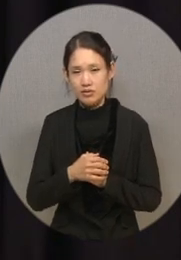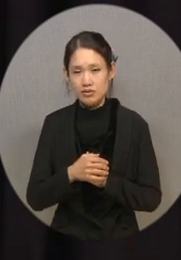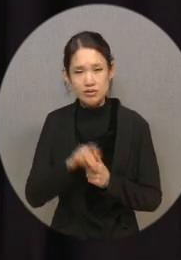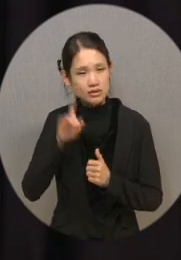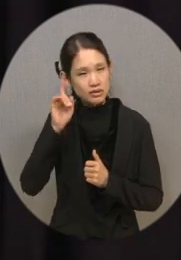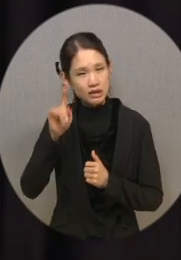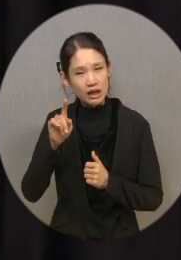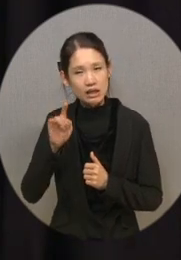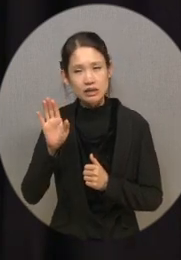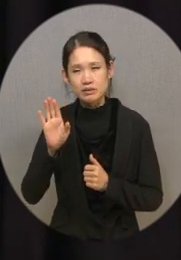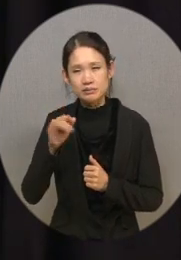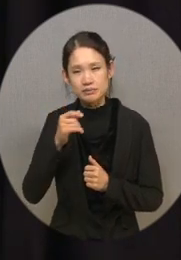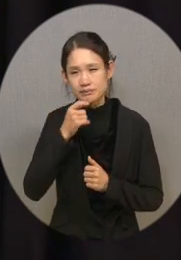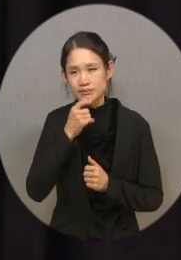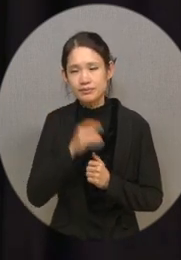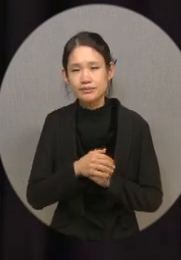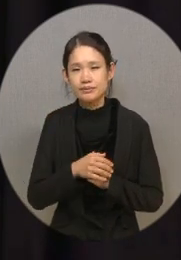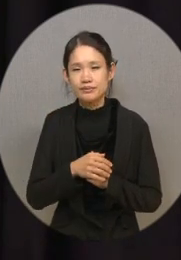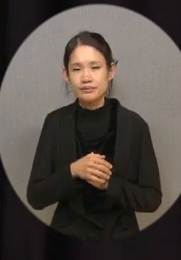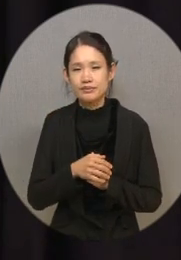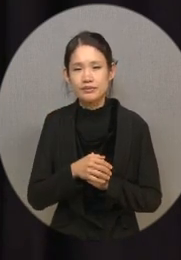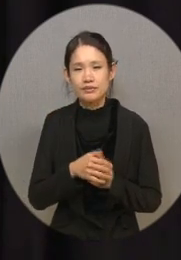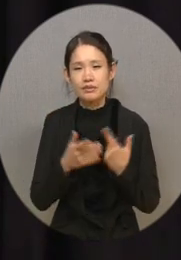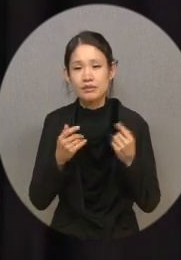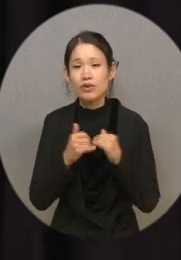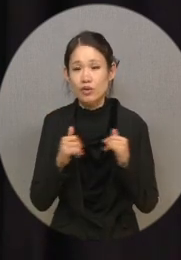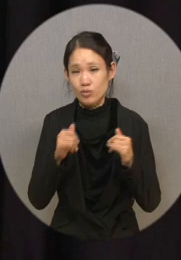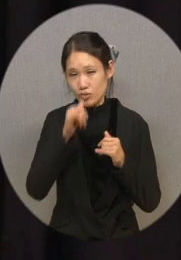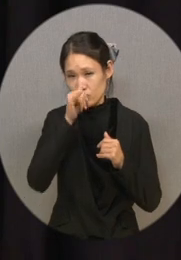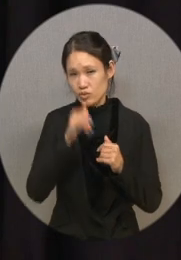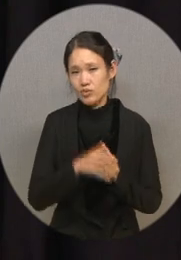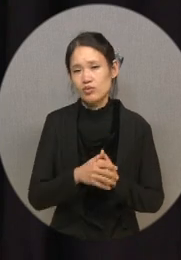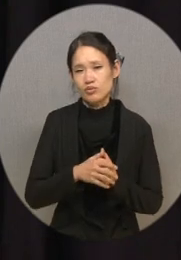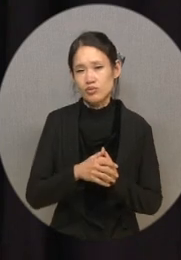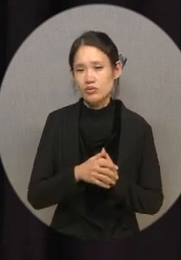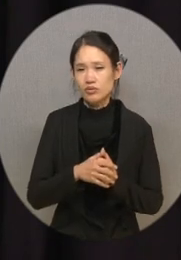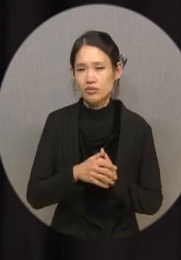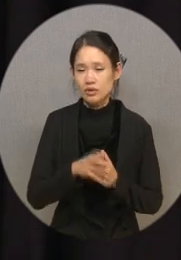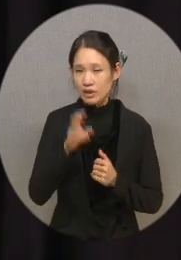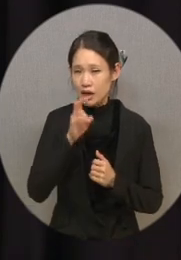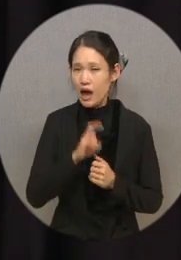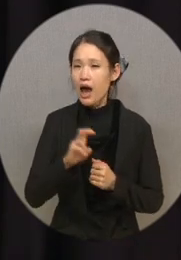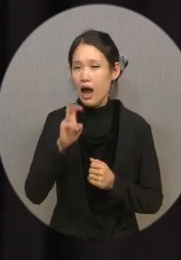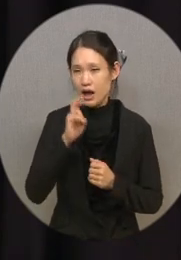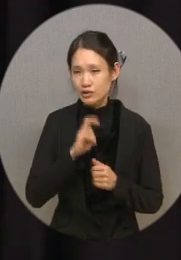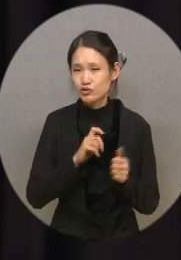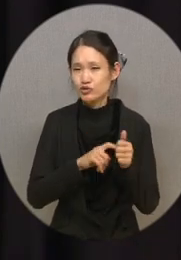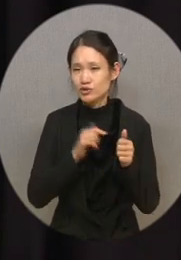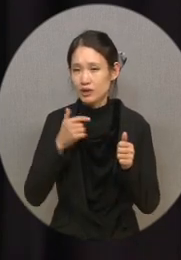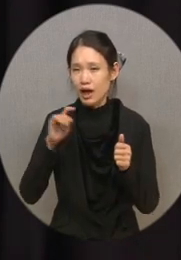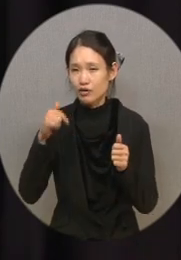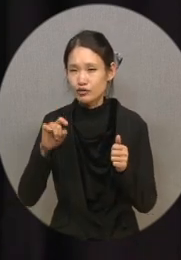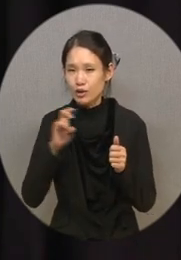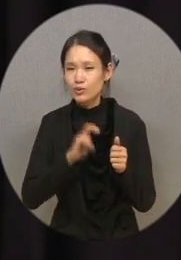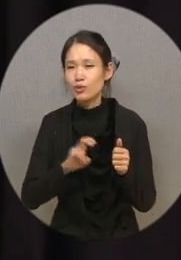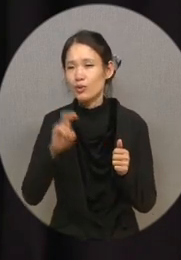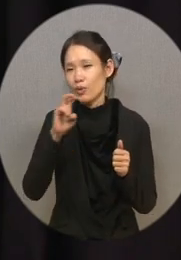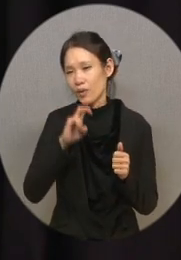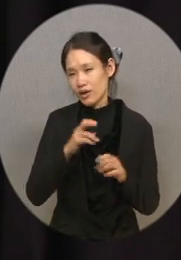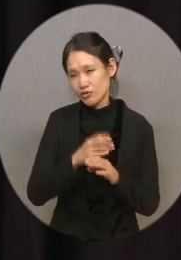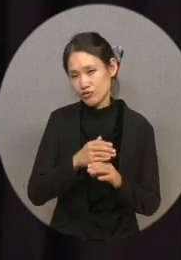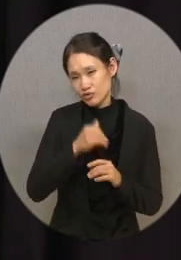내일이 오는 게 정말 끔찍하다 그런 사람들도 있어요. 그래서 이제 가수 나훈아가 부른 노래 중에도 그게